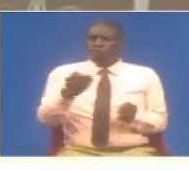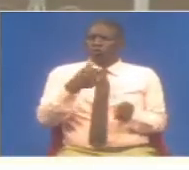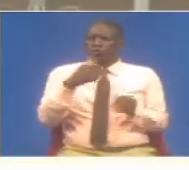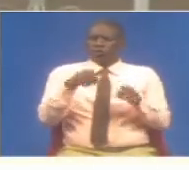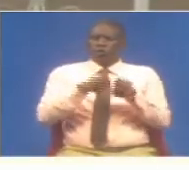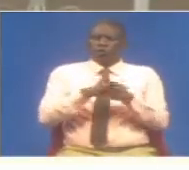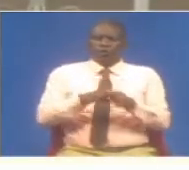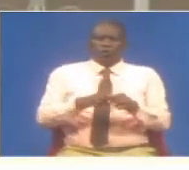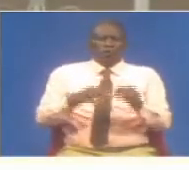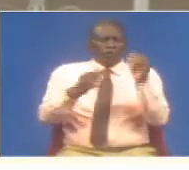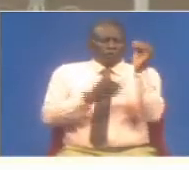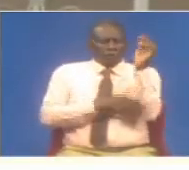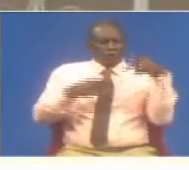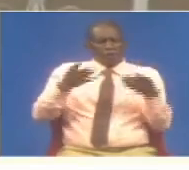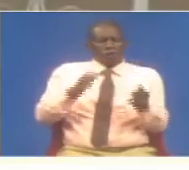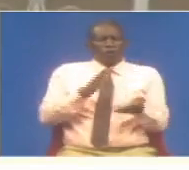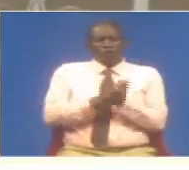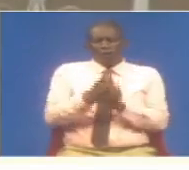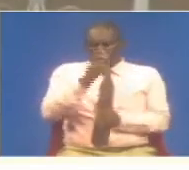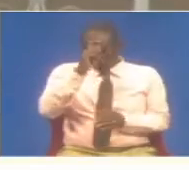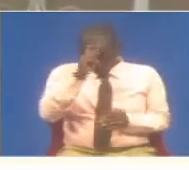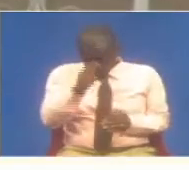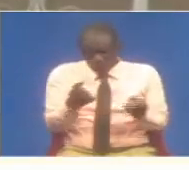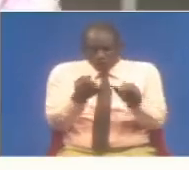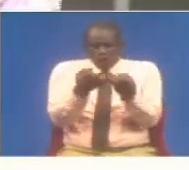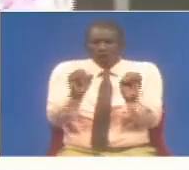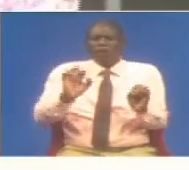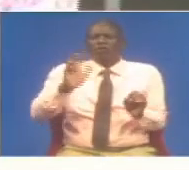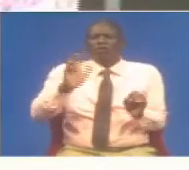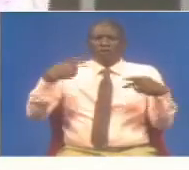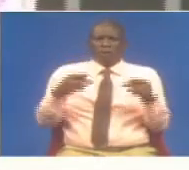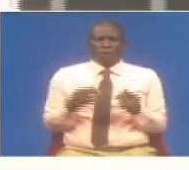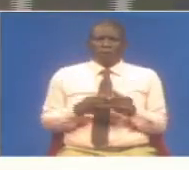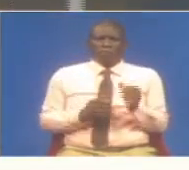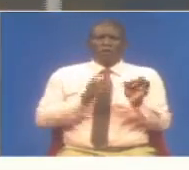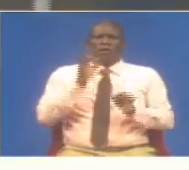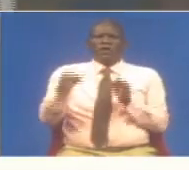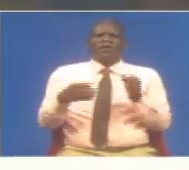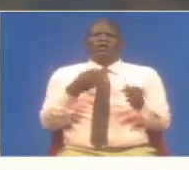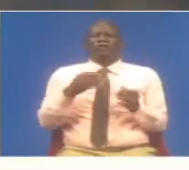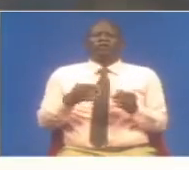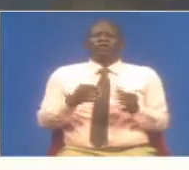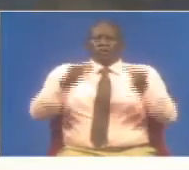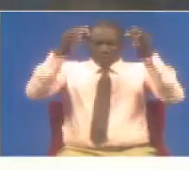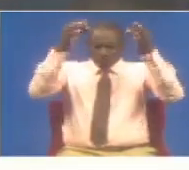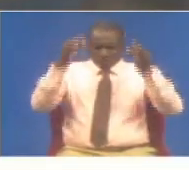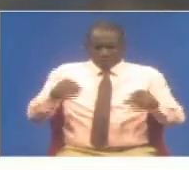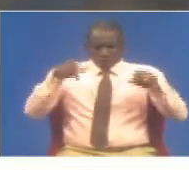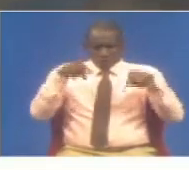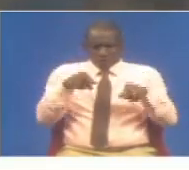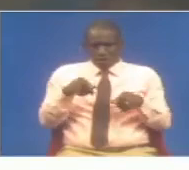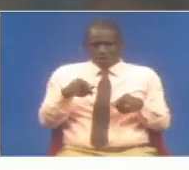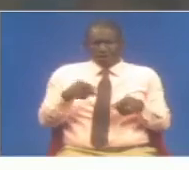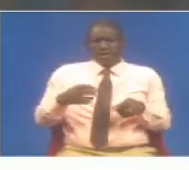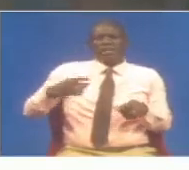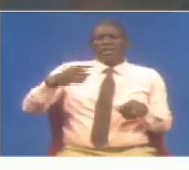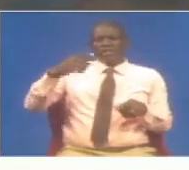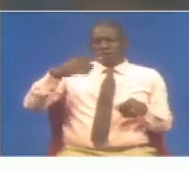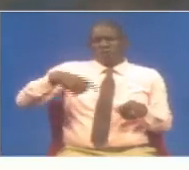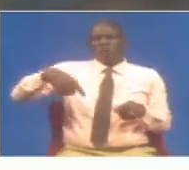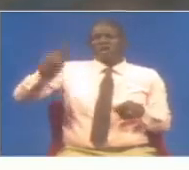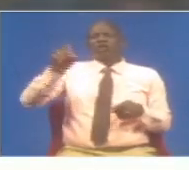majambazi hawana heshima na uhuru wa Kenya. Mukikata shauri, ushindi wa